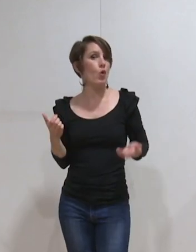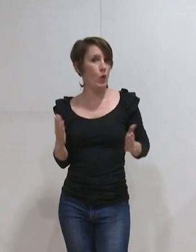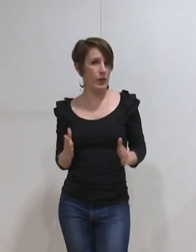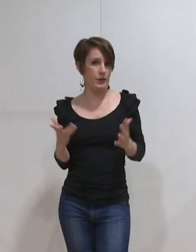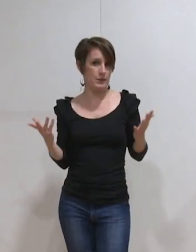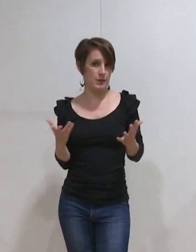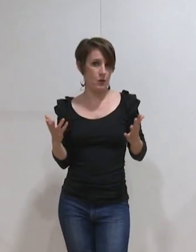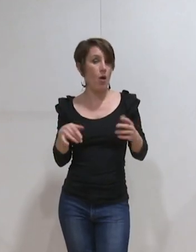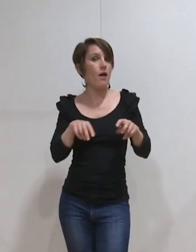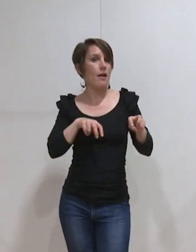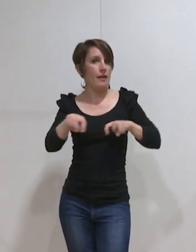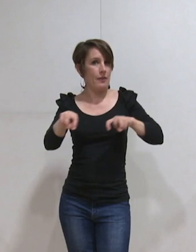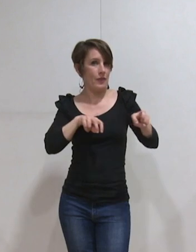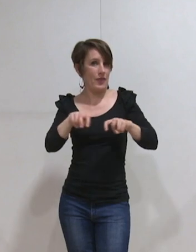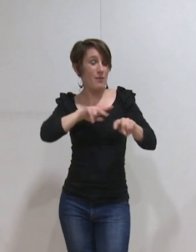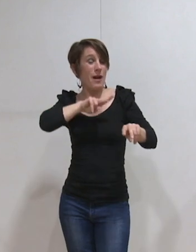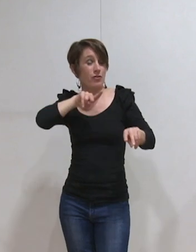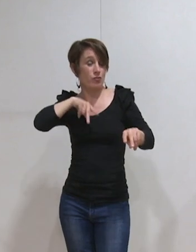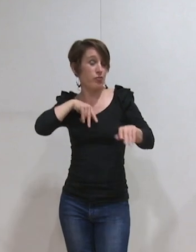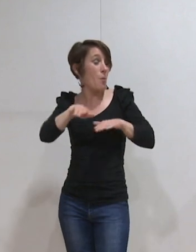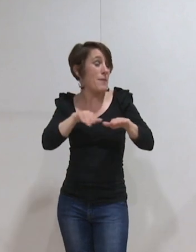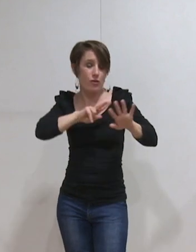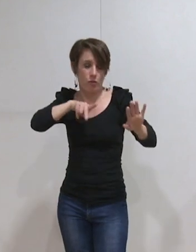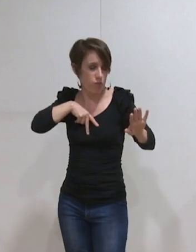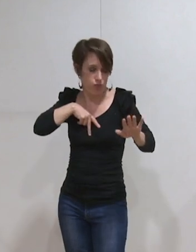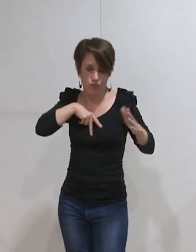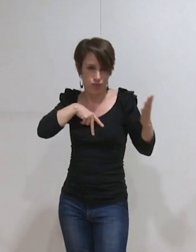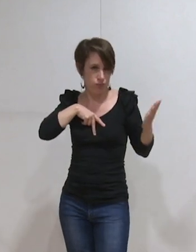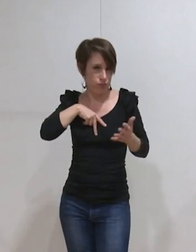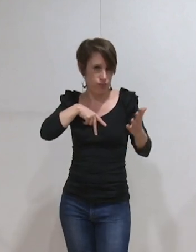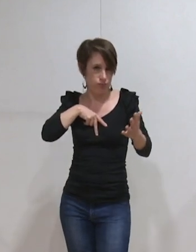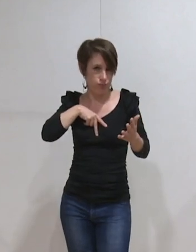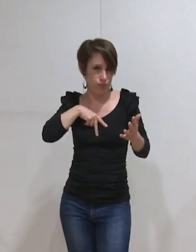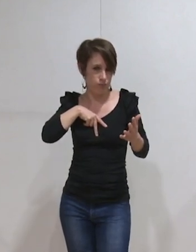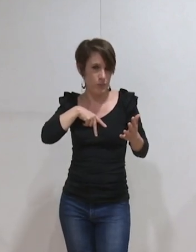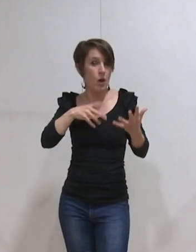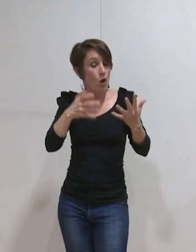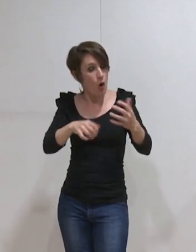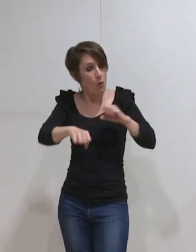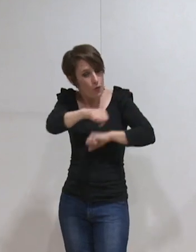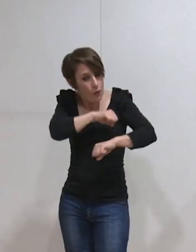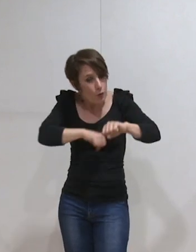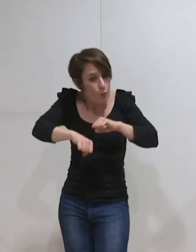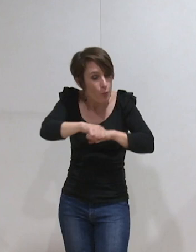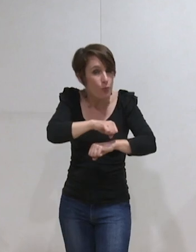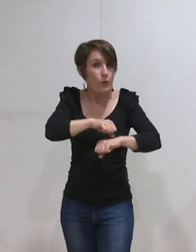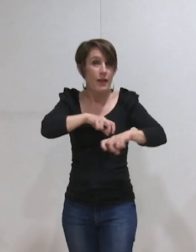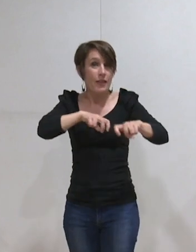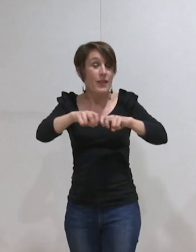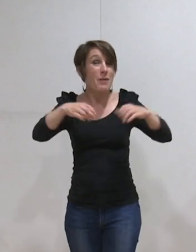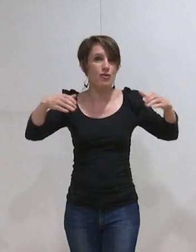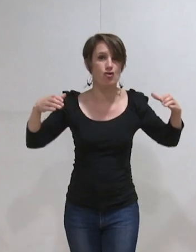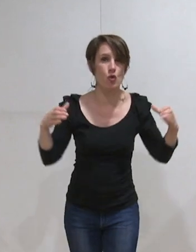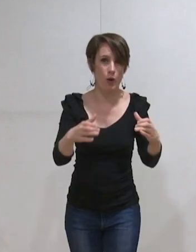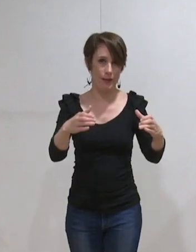démarche le plus systématiquement possible serait d'arriver à cette décision dans une marche collective avec